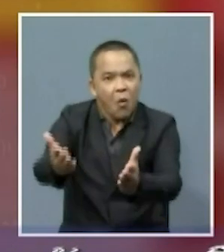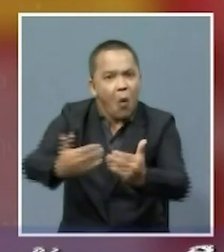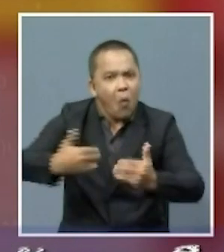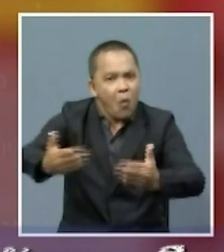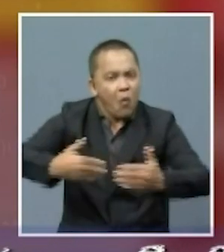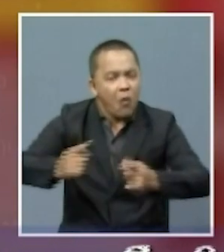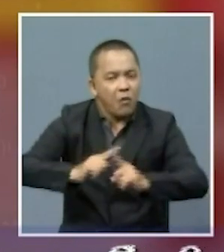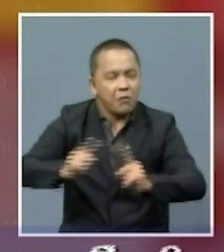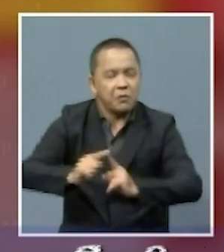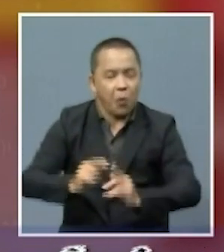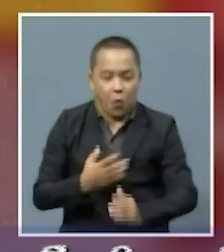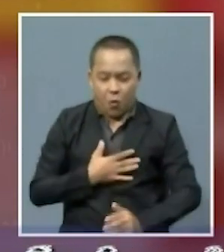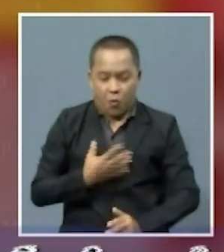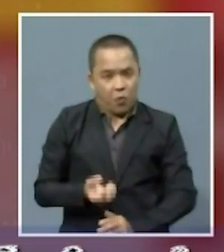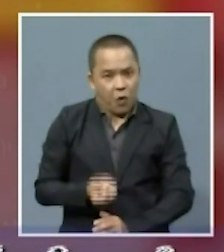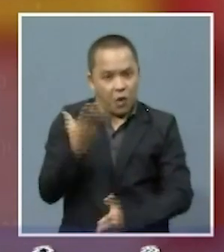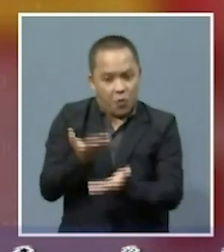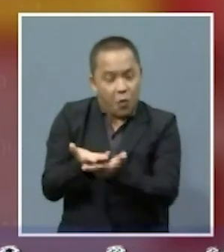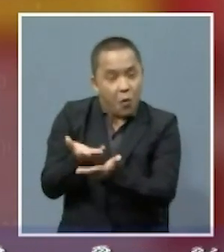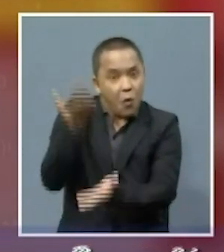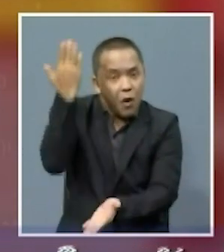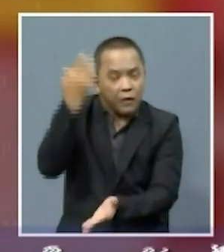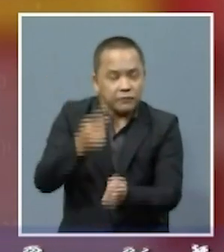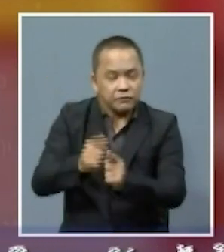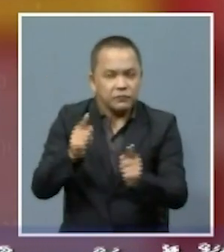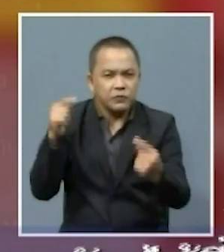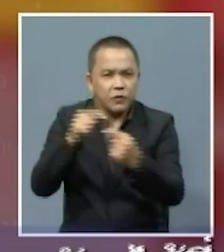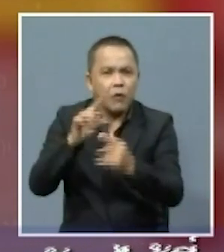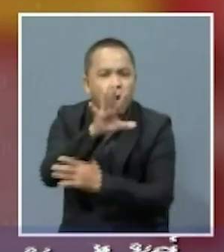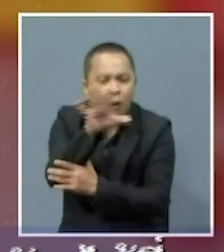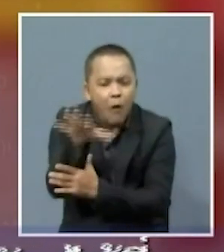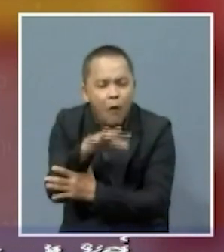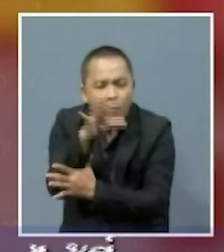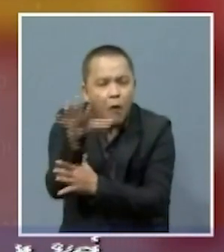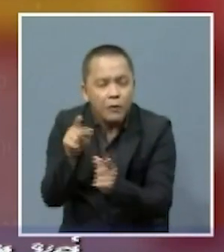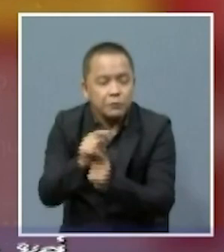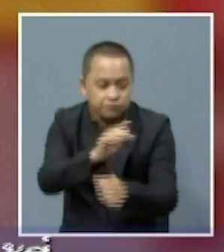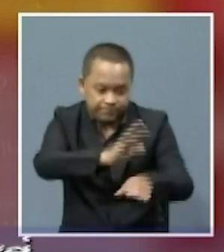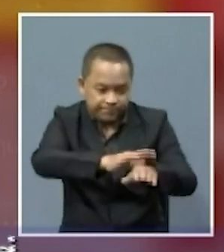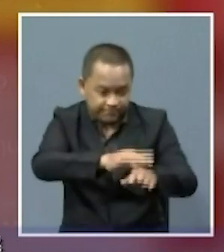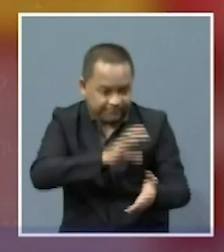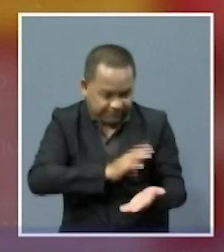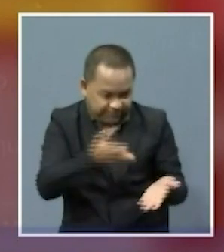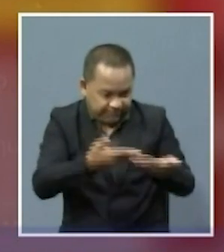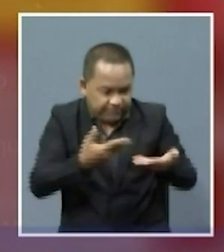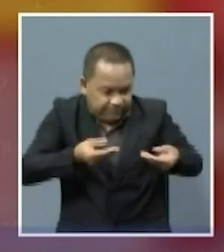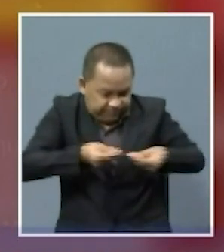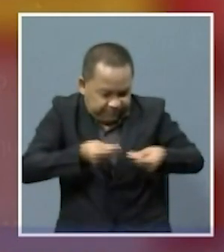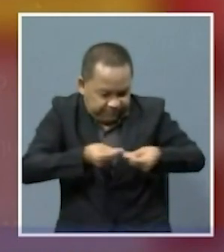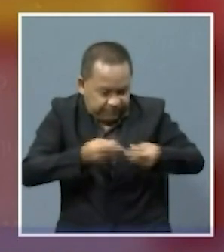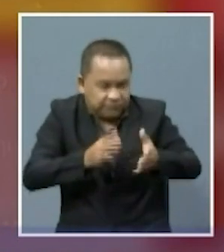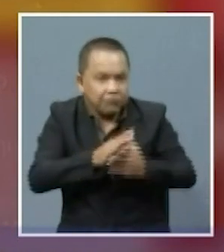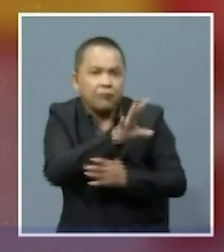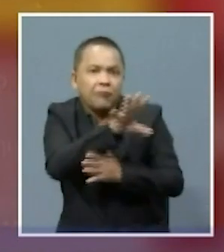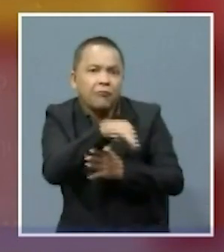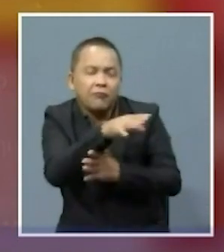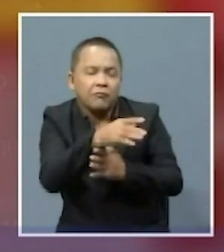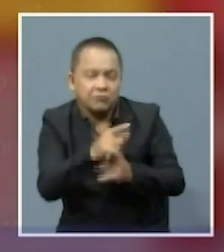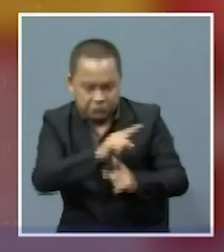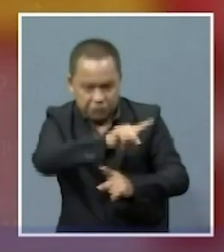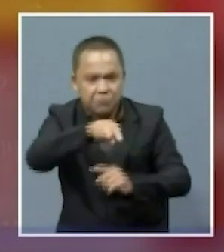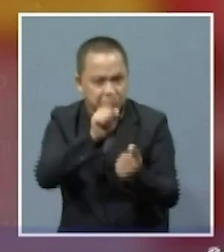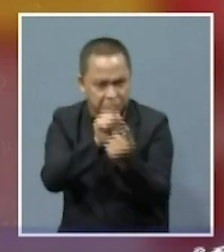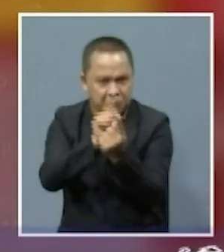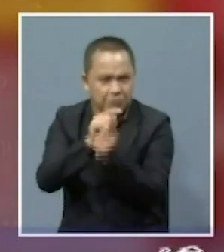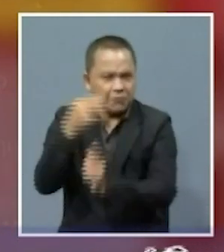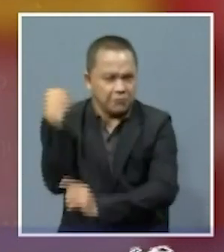ที่สูงมากจนน่าตกใจซึ่งจะนำไปสู่การหลอกลวงแล้วก็จะชวนเราลงทุนเป็นไฮบริดสแกมค่ะอันนี้หลายๆค